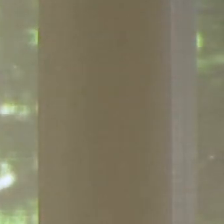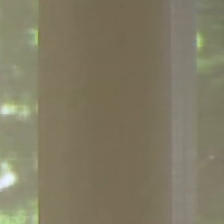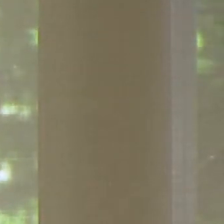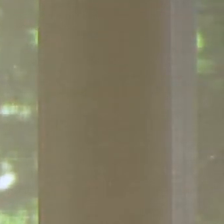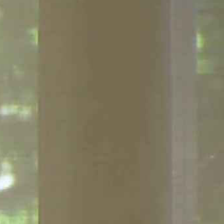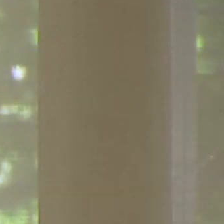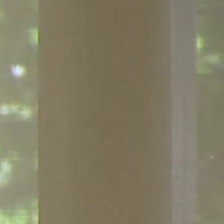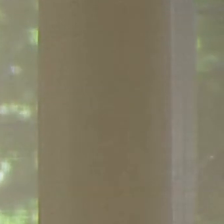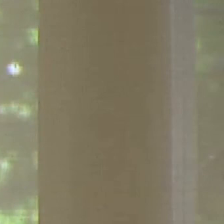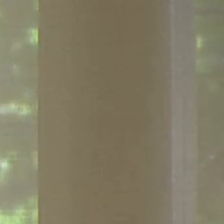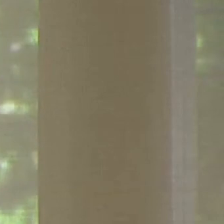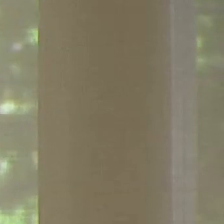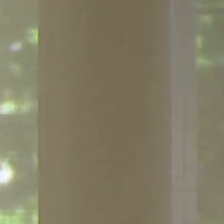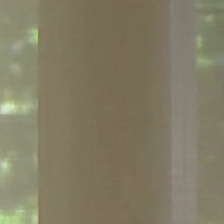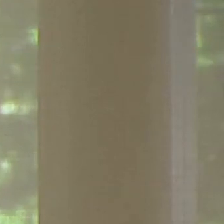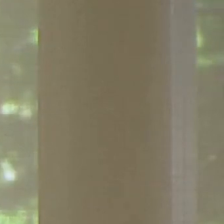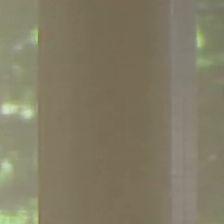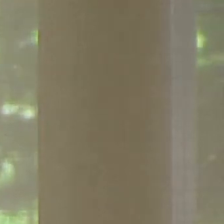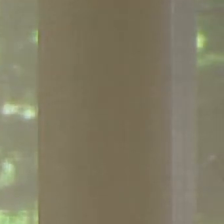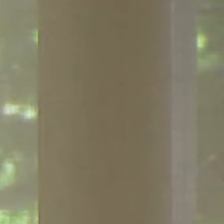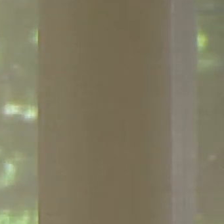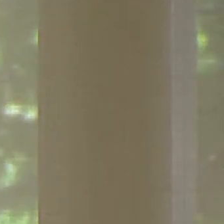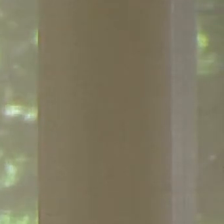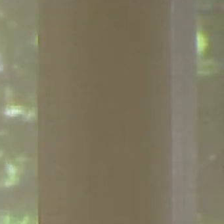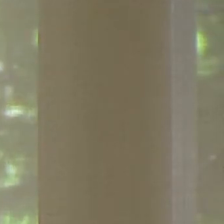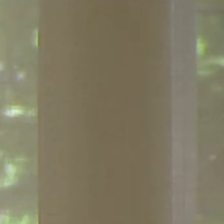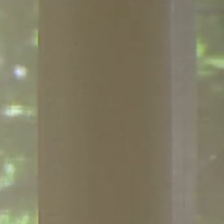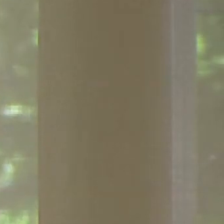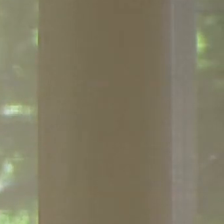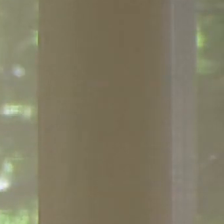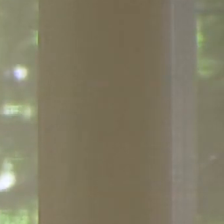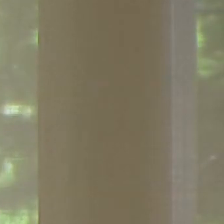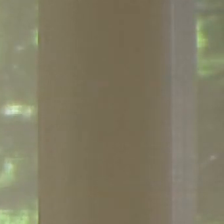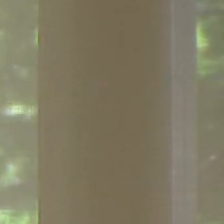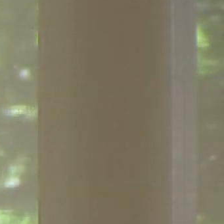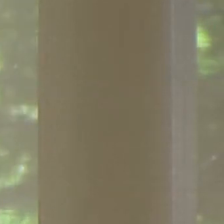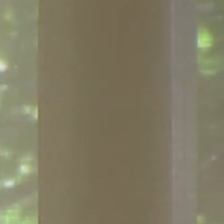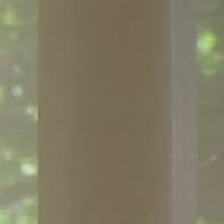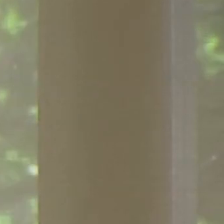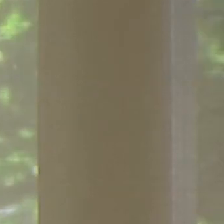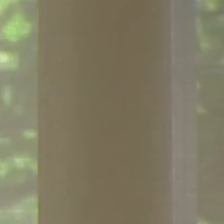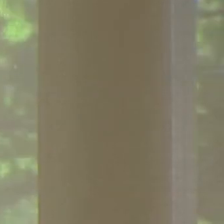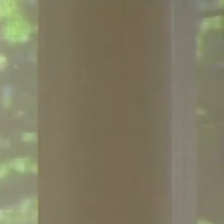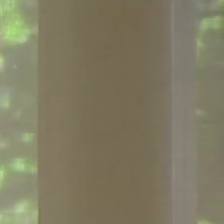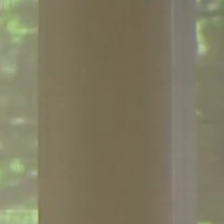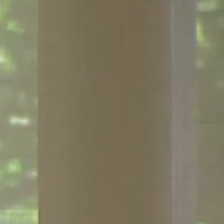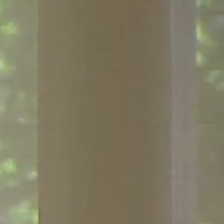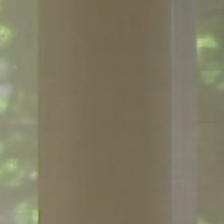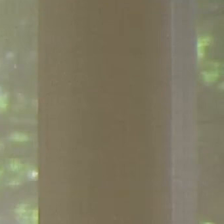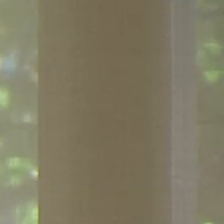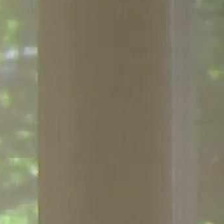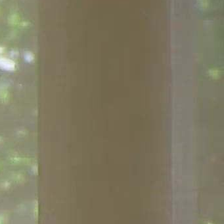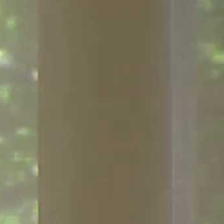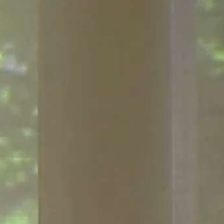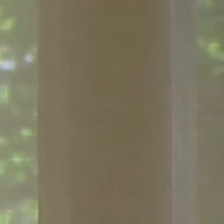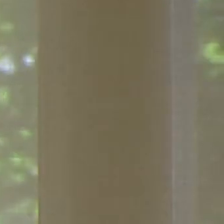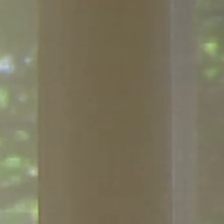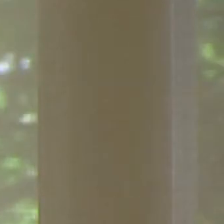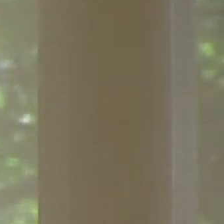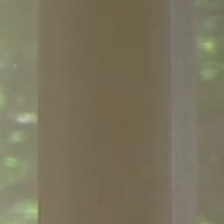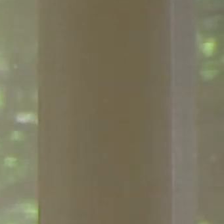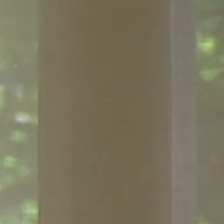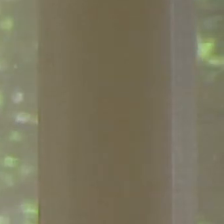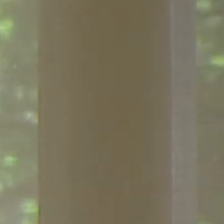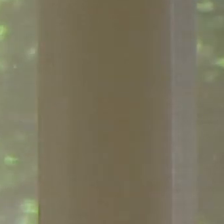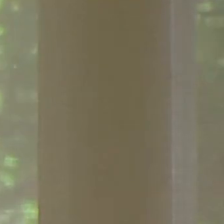'envergure, mais ce ne sera pas nécessairement pour tout de suite. Nous avons délivré ce mois-ci deux permis dont la valeur déclarée est de plus de 500